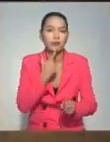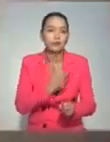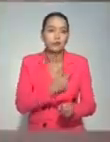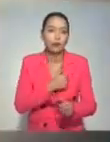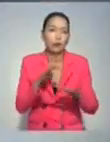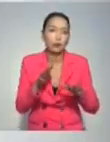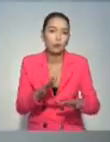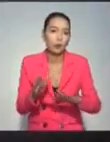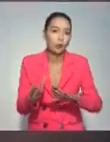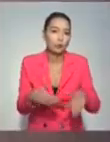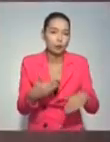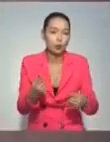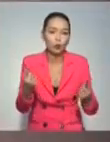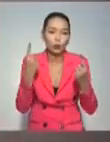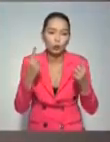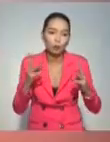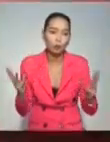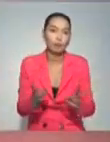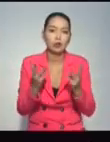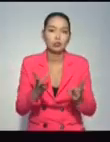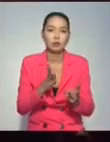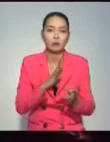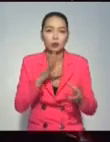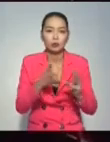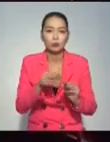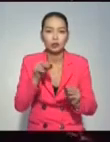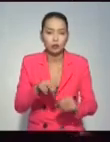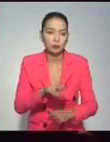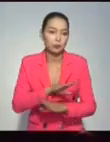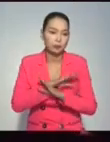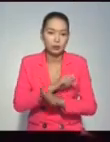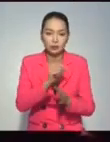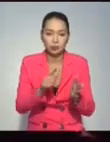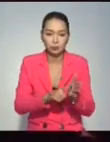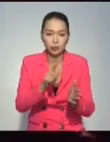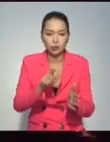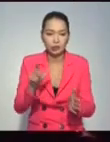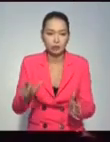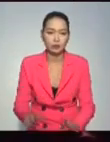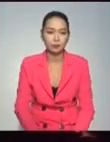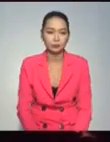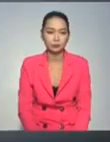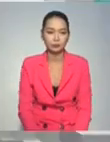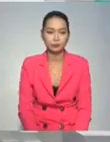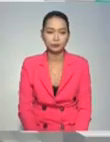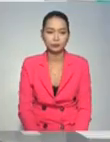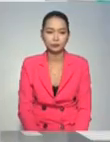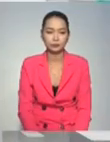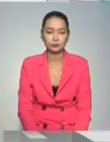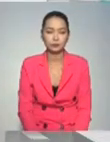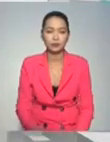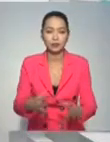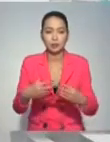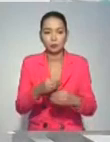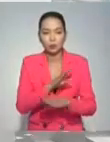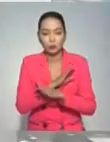части. Затем последовали крупные пожары. В результате ЧП погибли 17 человек. Семье